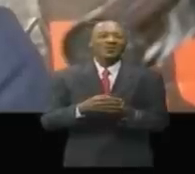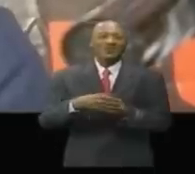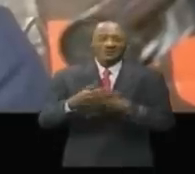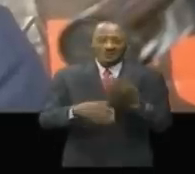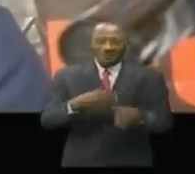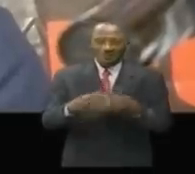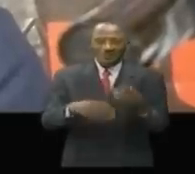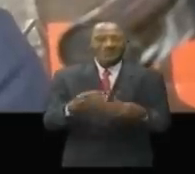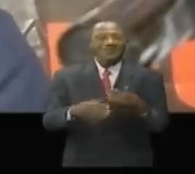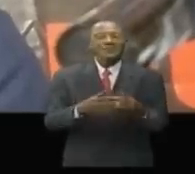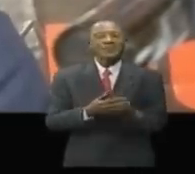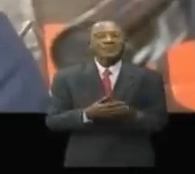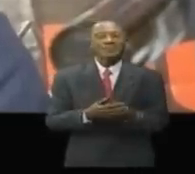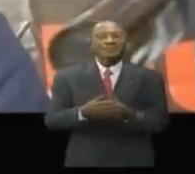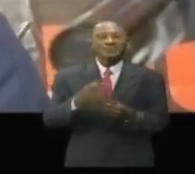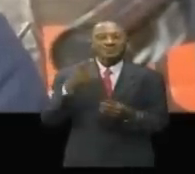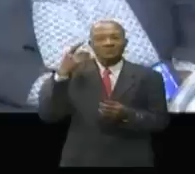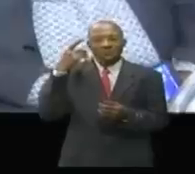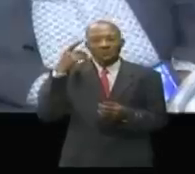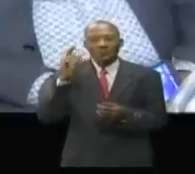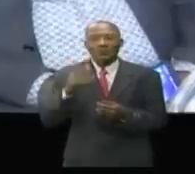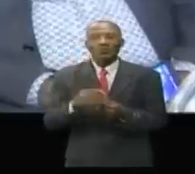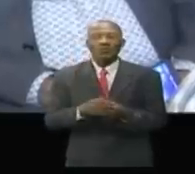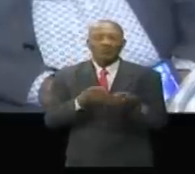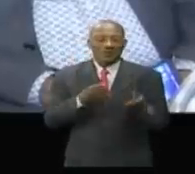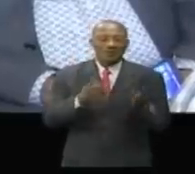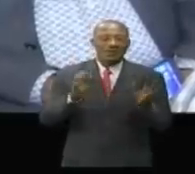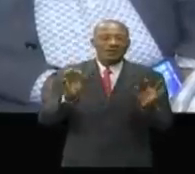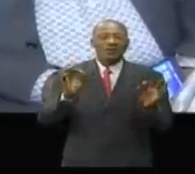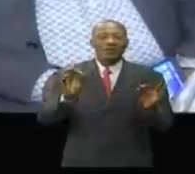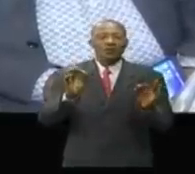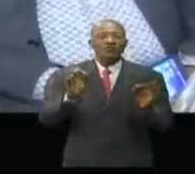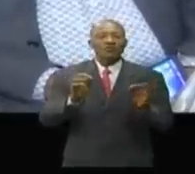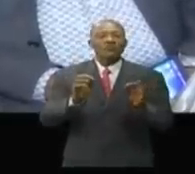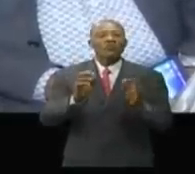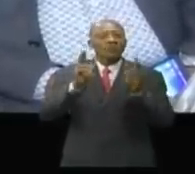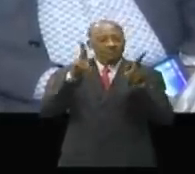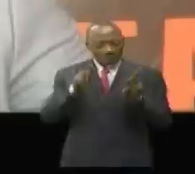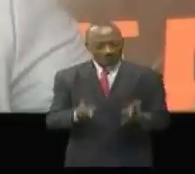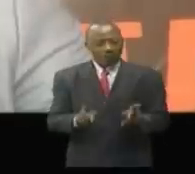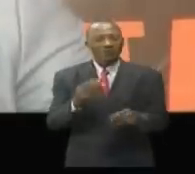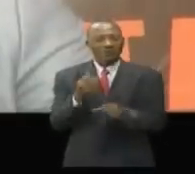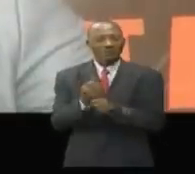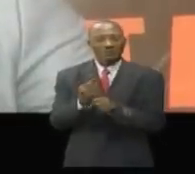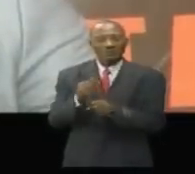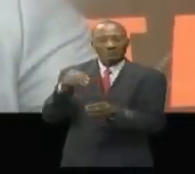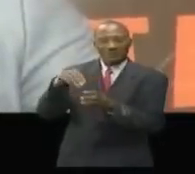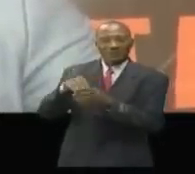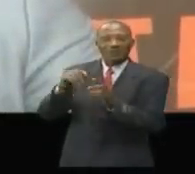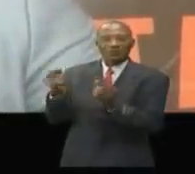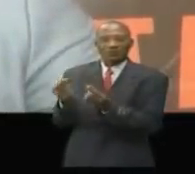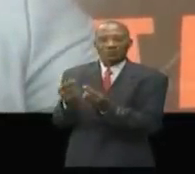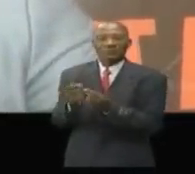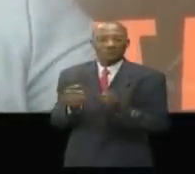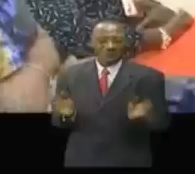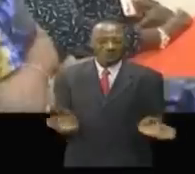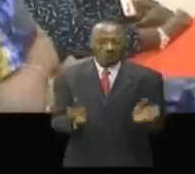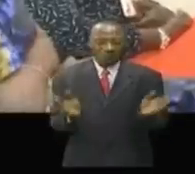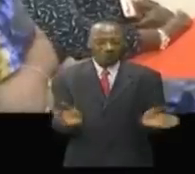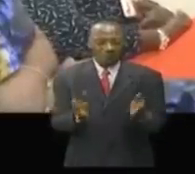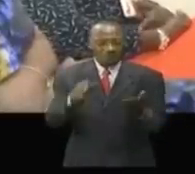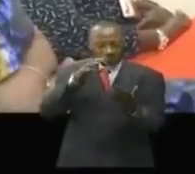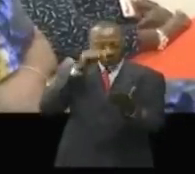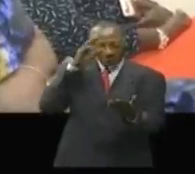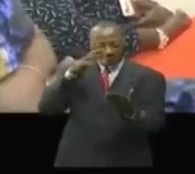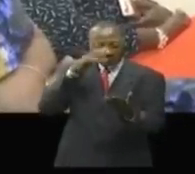coaching, de développement personnel et professionnel, expert en formation continue et renforcement des capacités des femmes à travers des